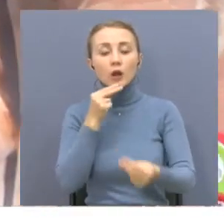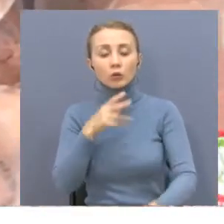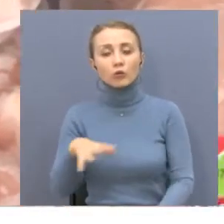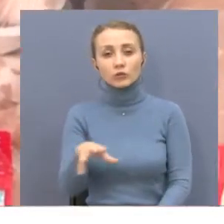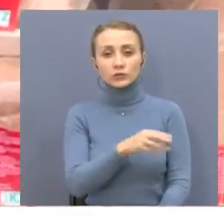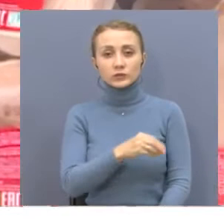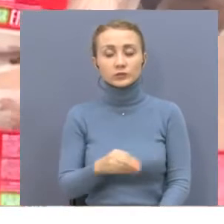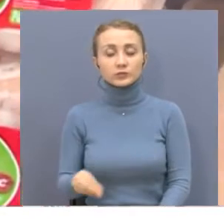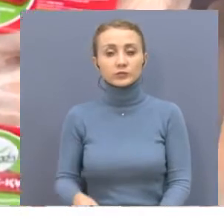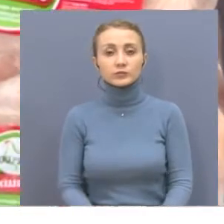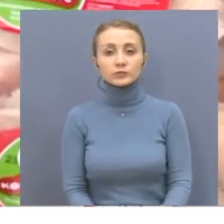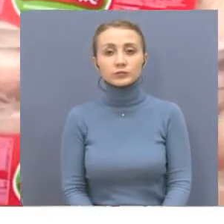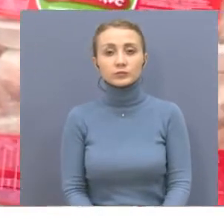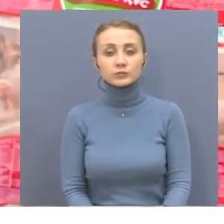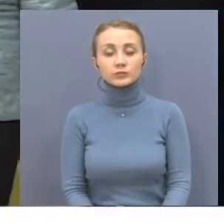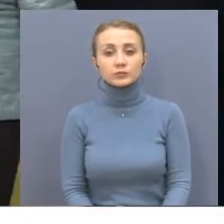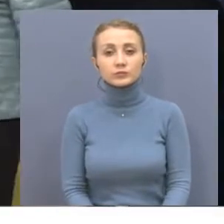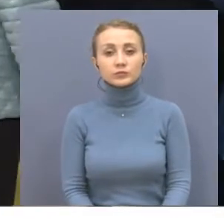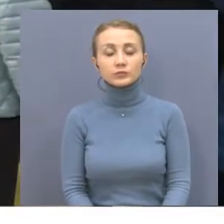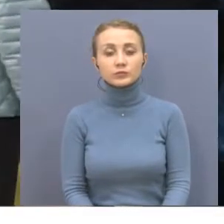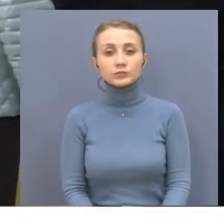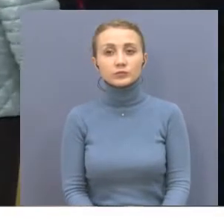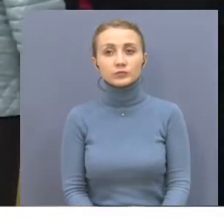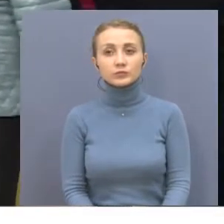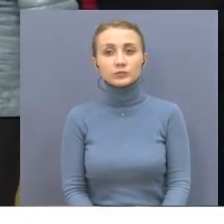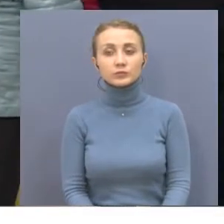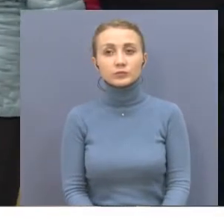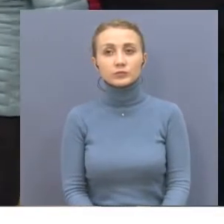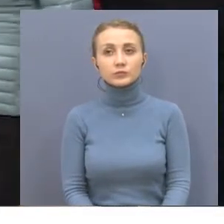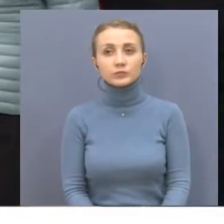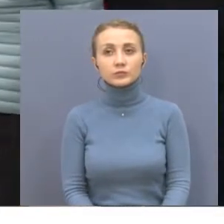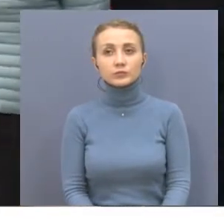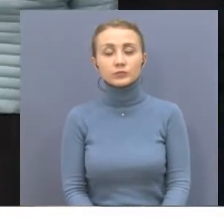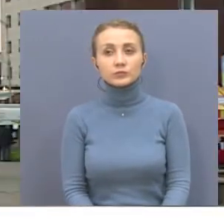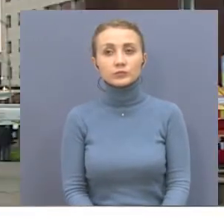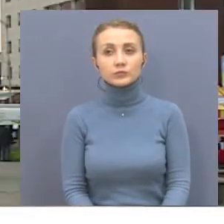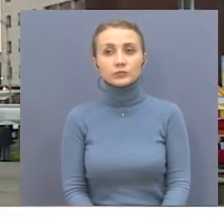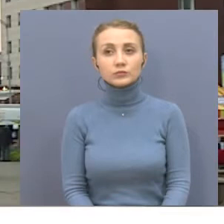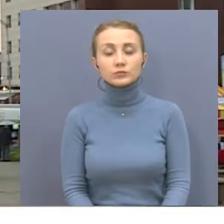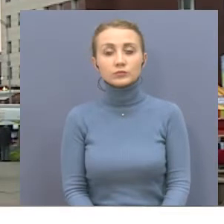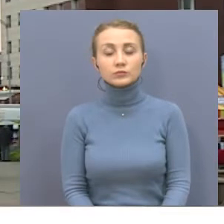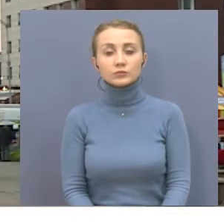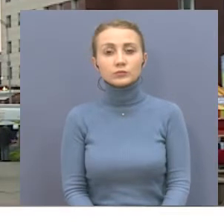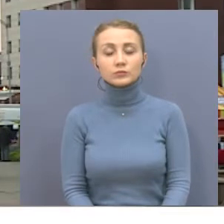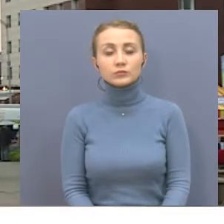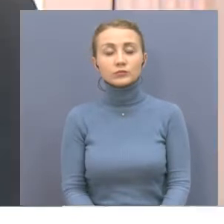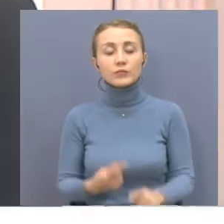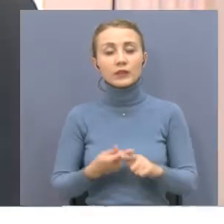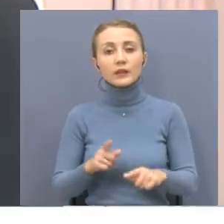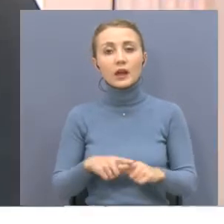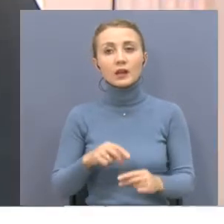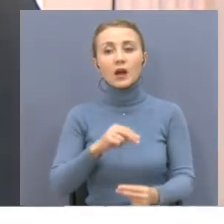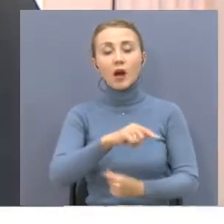өткізілген. Онда 440 миллион теңгенің өнімі сатылды. Қазіргі уақытта өңірдің тұрақтандыру қорында 1600 тоннадан астам өнім бар.